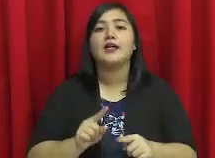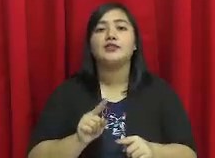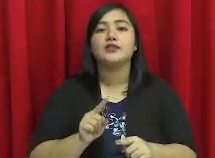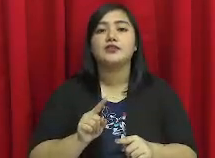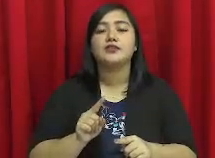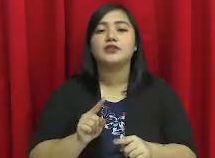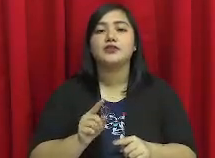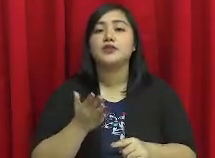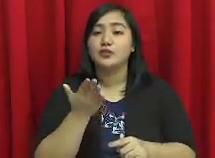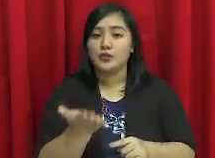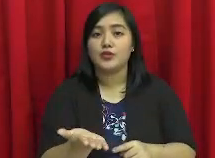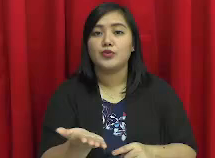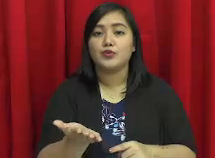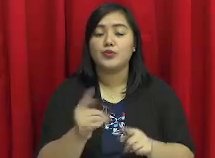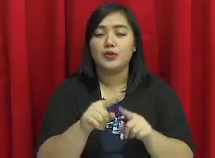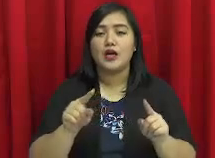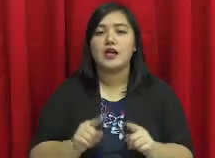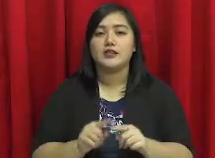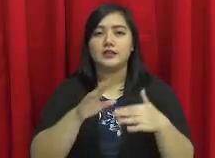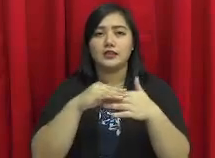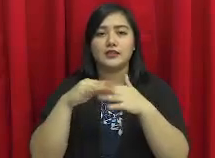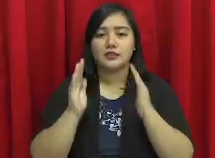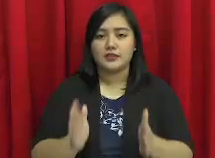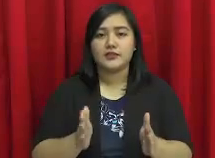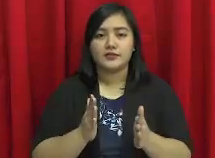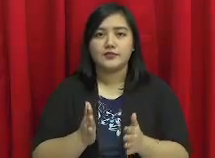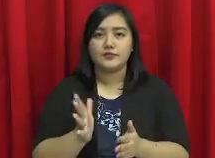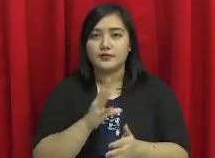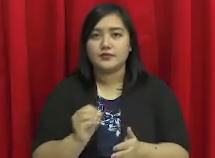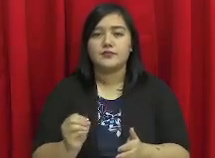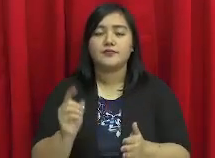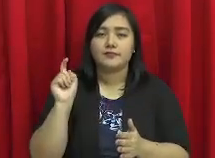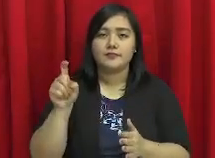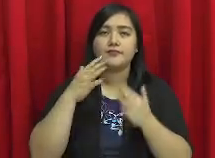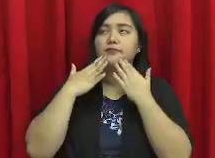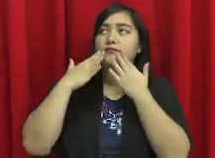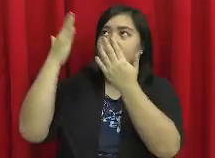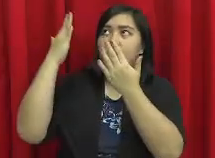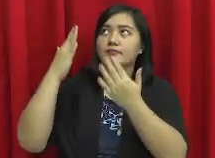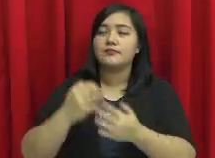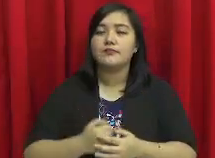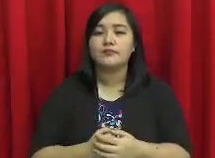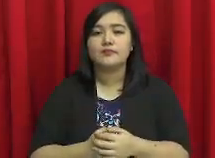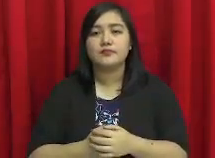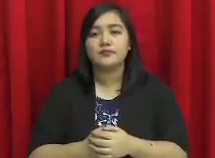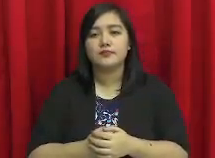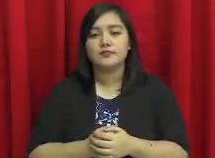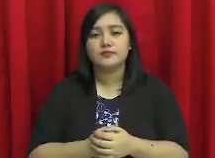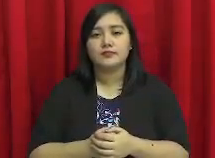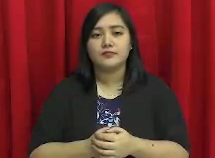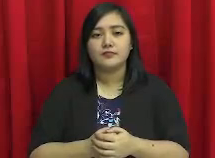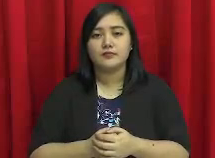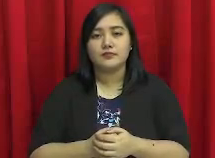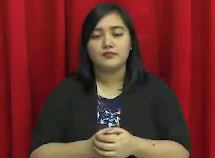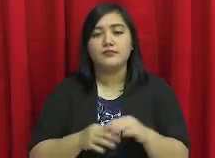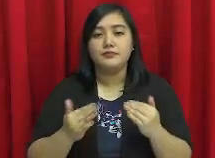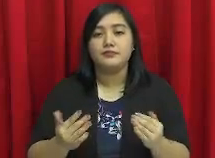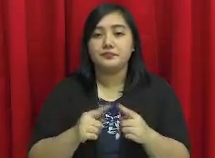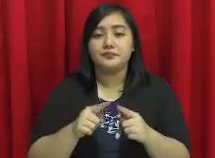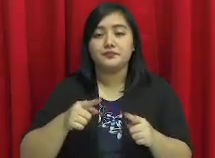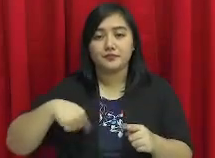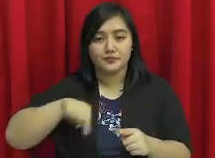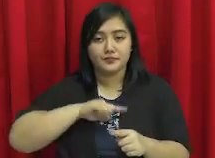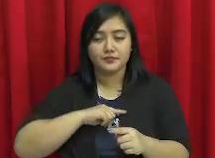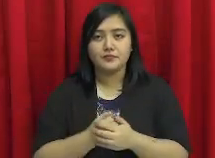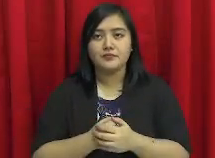inyo. Supposedly, ganyan yan. And you have to thank God for it. Now, kaya ako sinasabi yan, mga kapatid. Ngayon, sa atin. Lagay